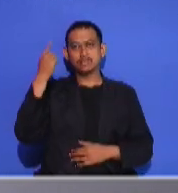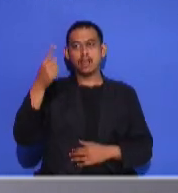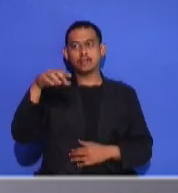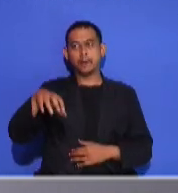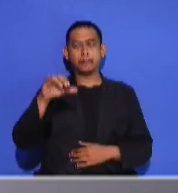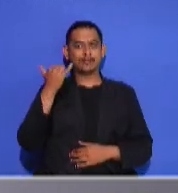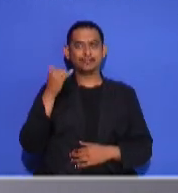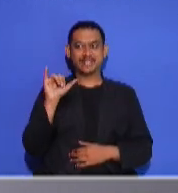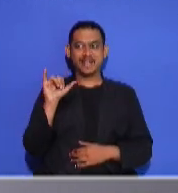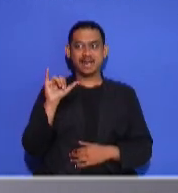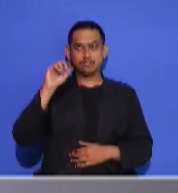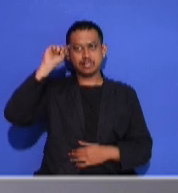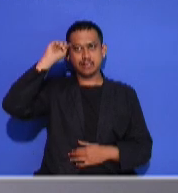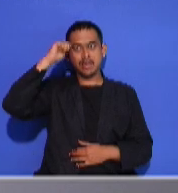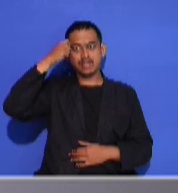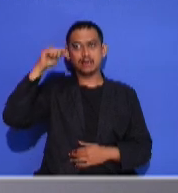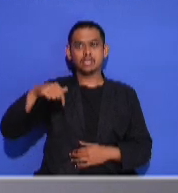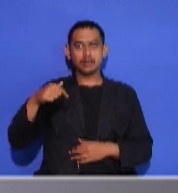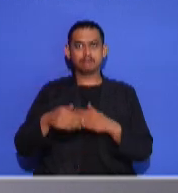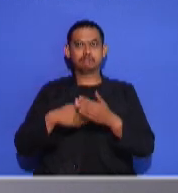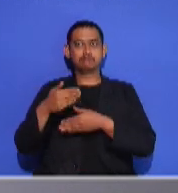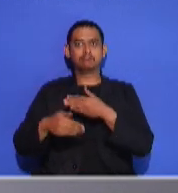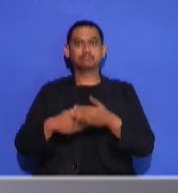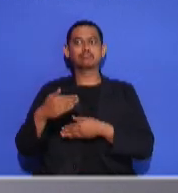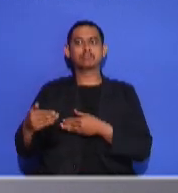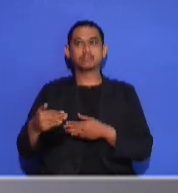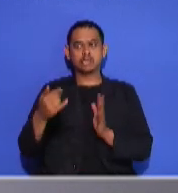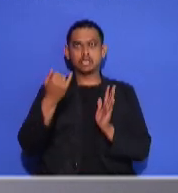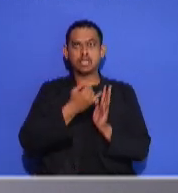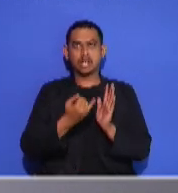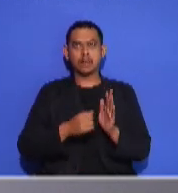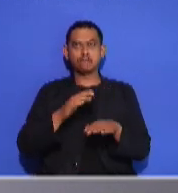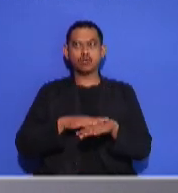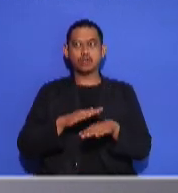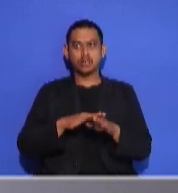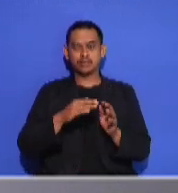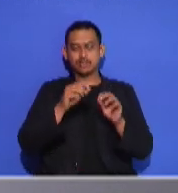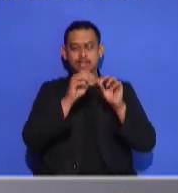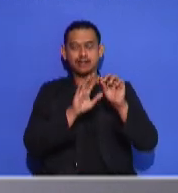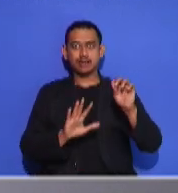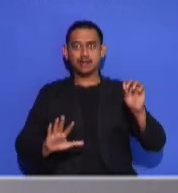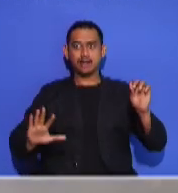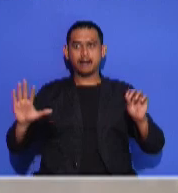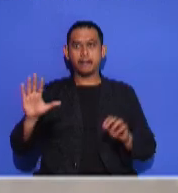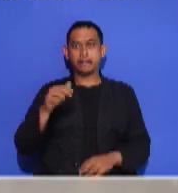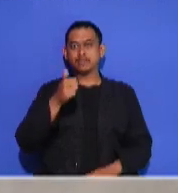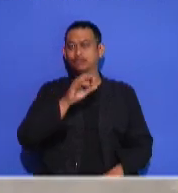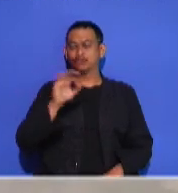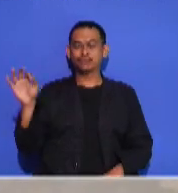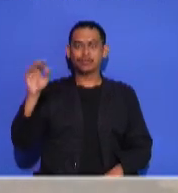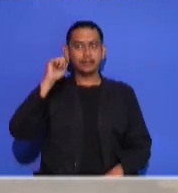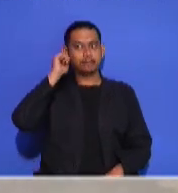Kebaya Nasional dilaksanakan dengan pergelaran Seni Budaya Nusantara 1000 Perempuan Berkebaya.